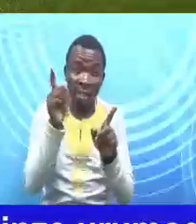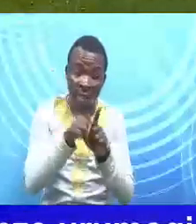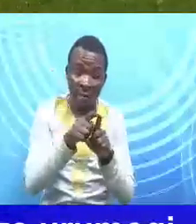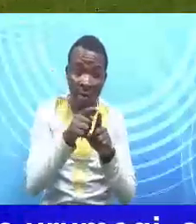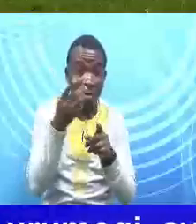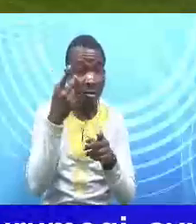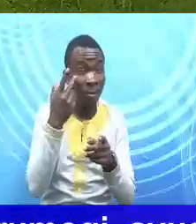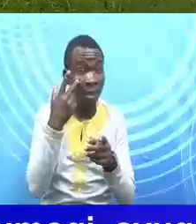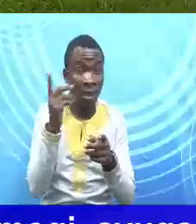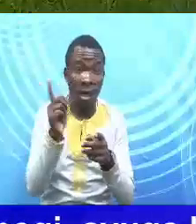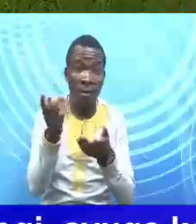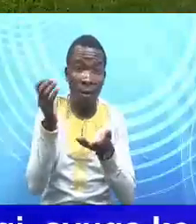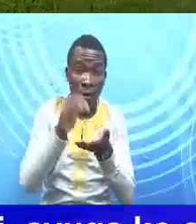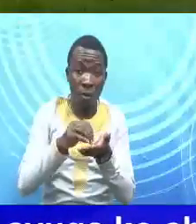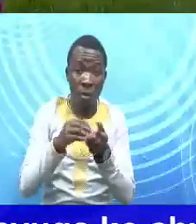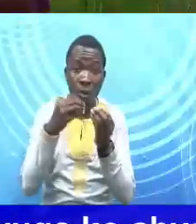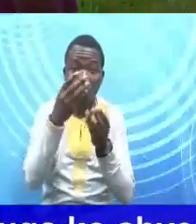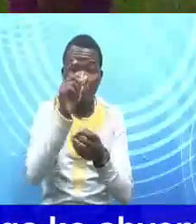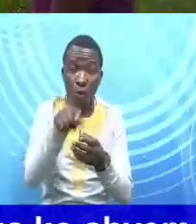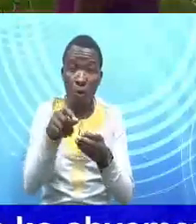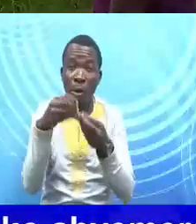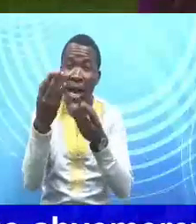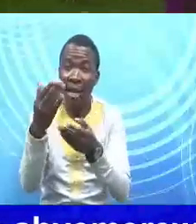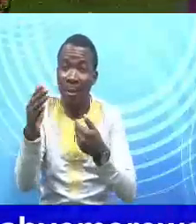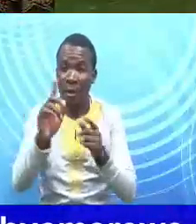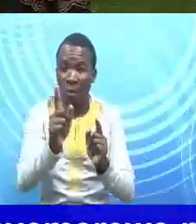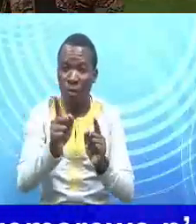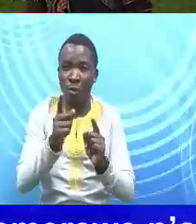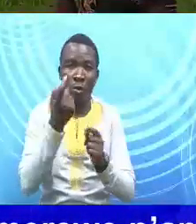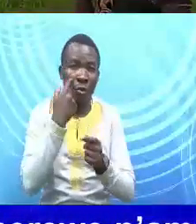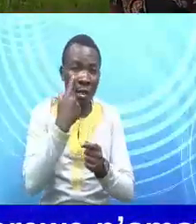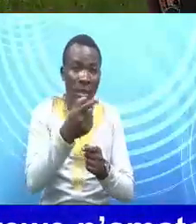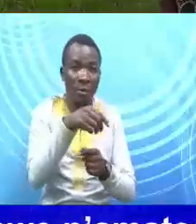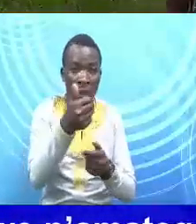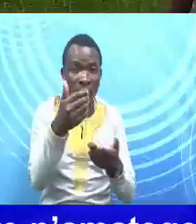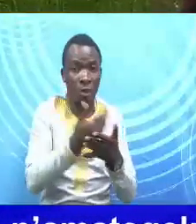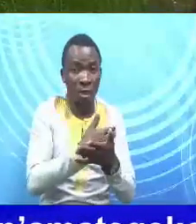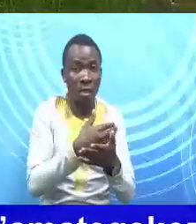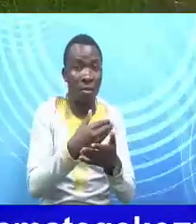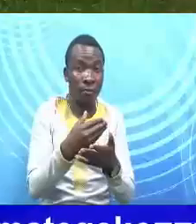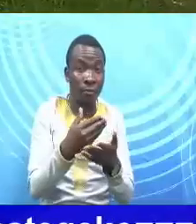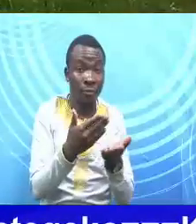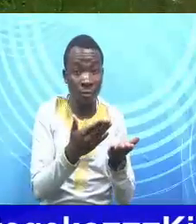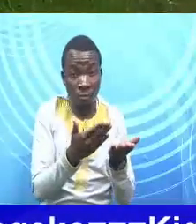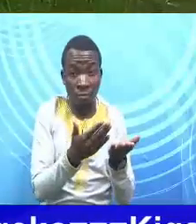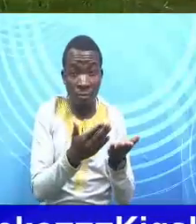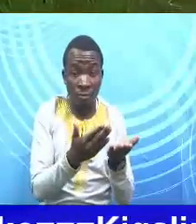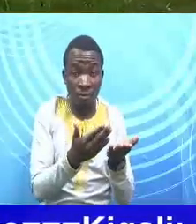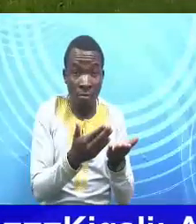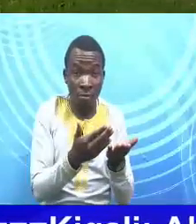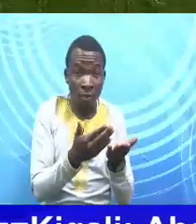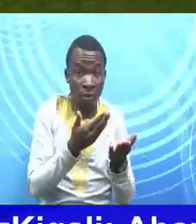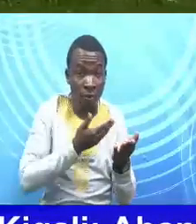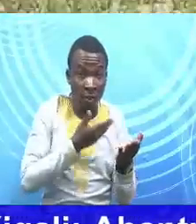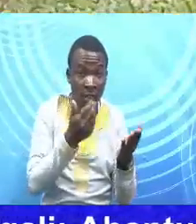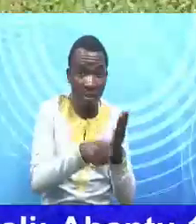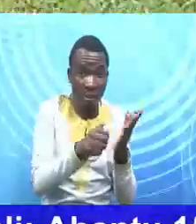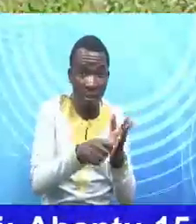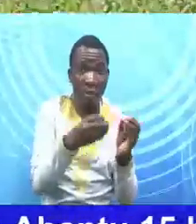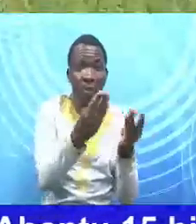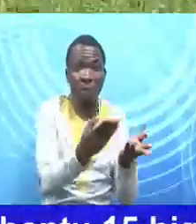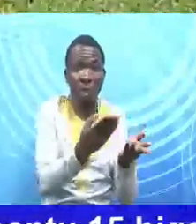ntabwo tuzongera ngo duhe wa wundi wahawe mbere ahubwo tuzareba nanone wa wundi ugize gute wa wundi ufite ikibazo tumuhe ntabwo